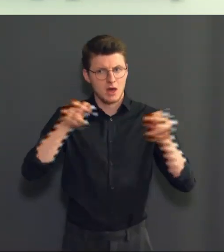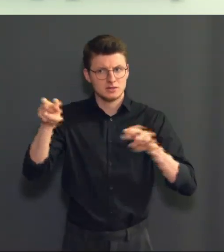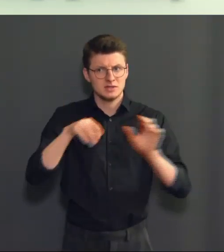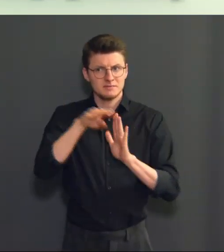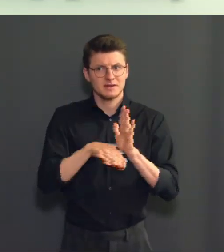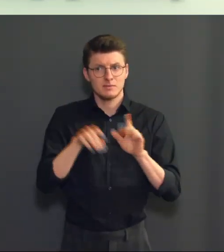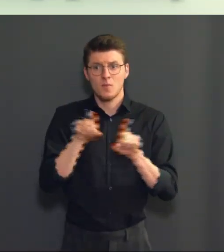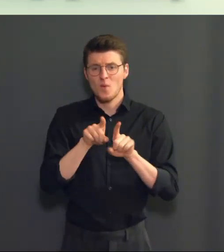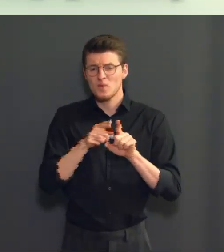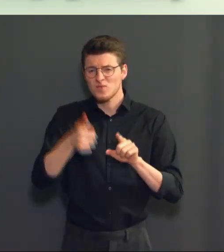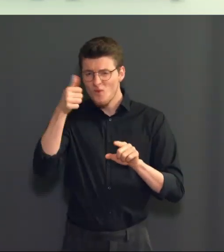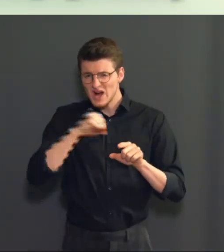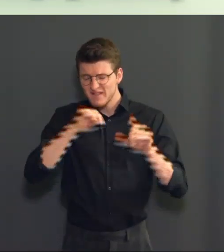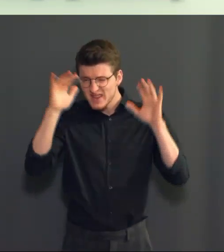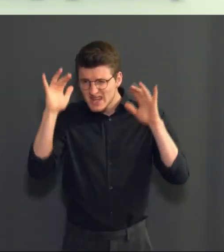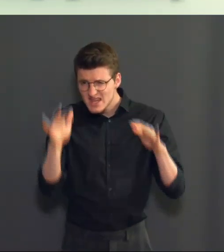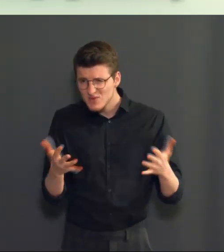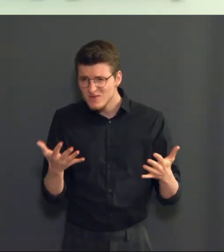en stevige aprilse grillen.